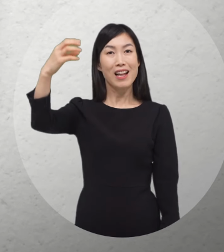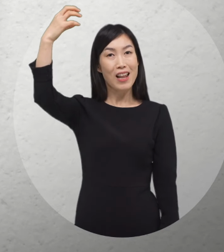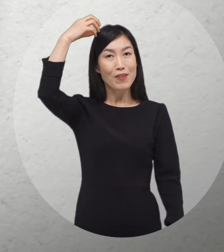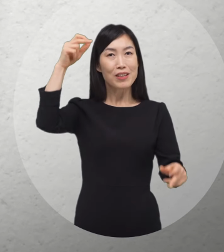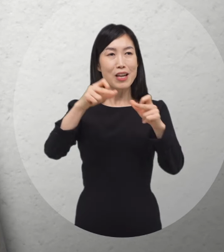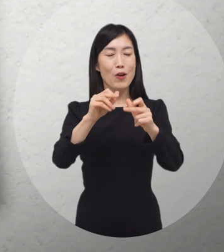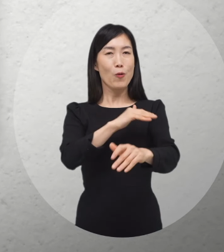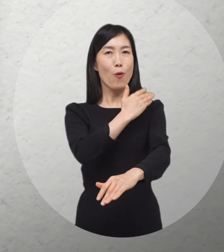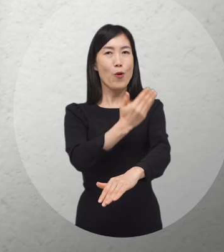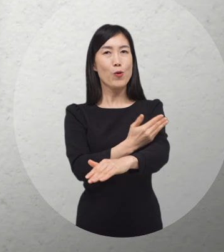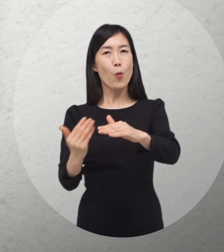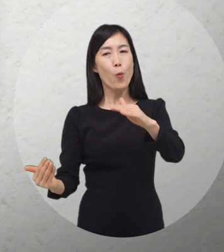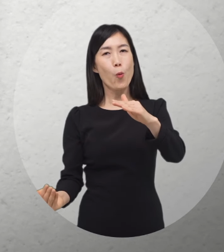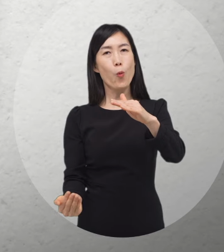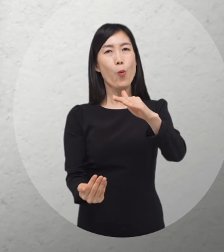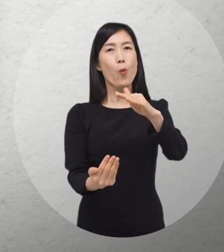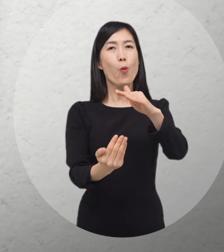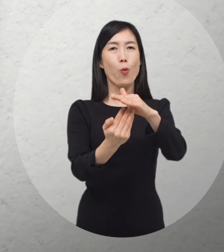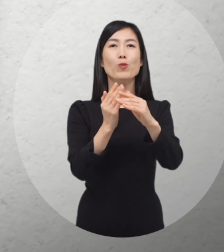권리가 실현되고 있습니다.